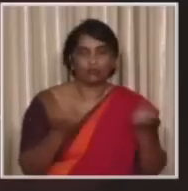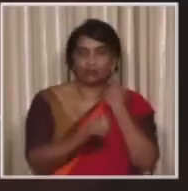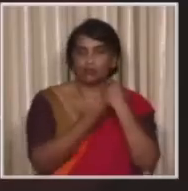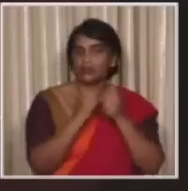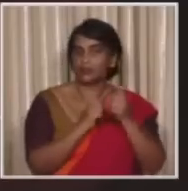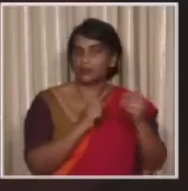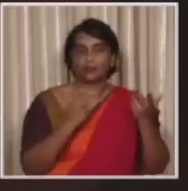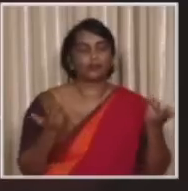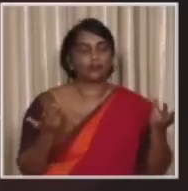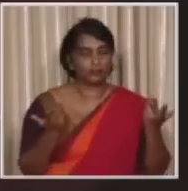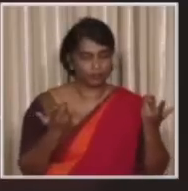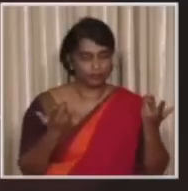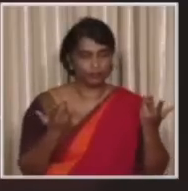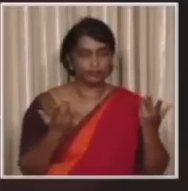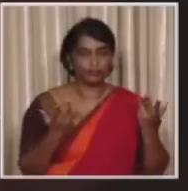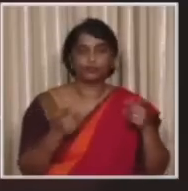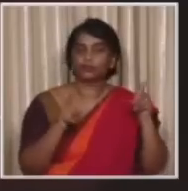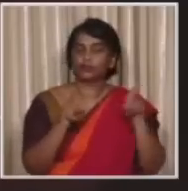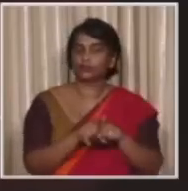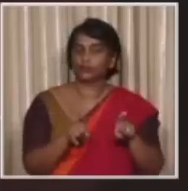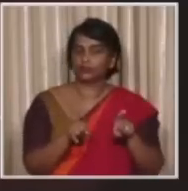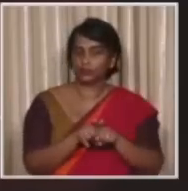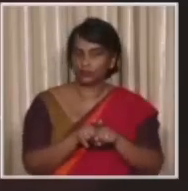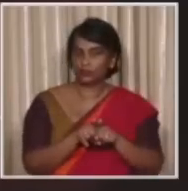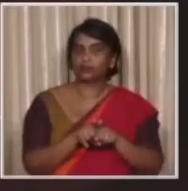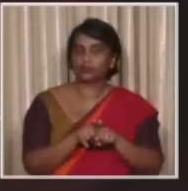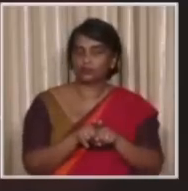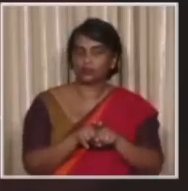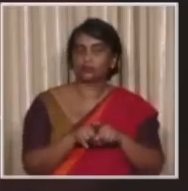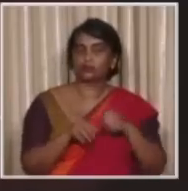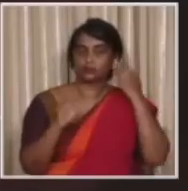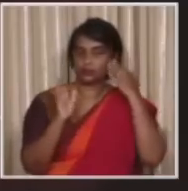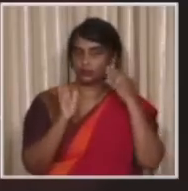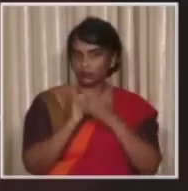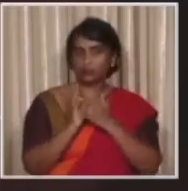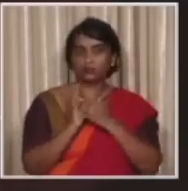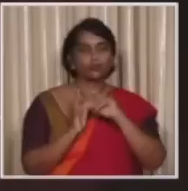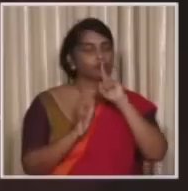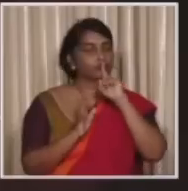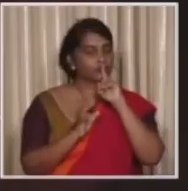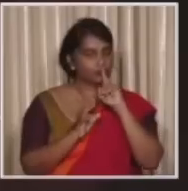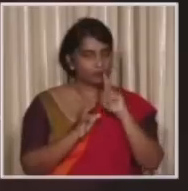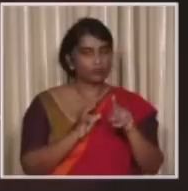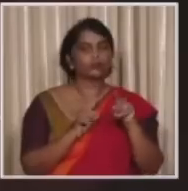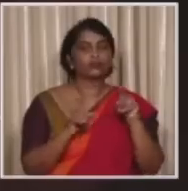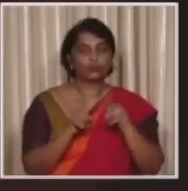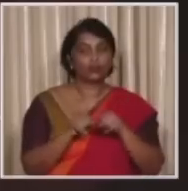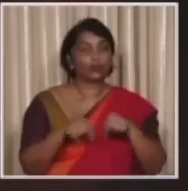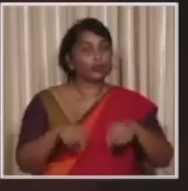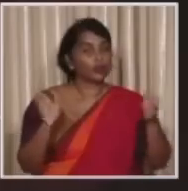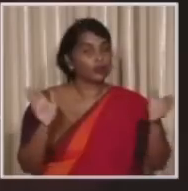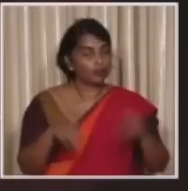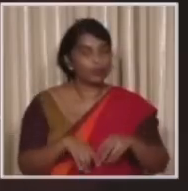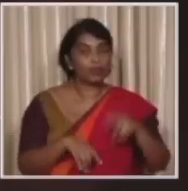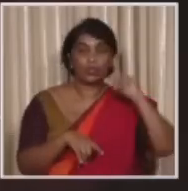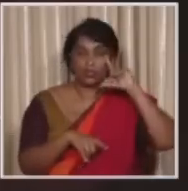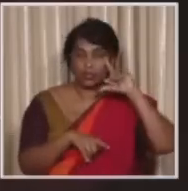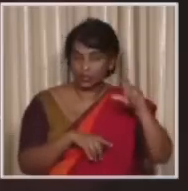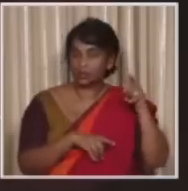පරීක්ෂණයක් කරගන්නට බැරි වෙලා තියෙනවා. එනිසා මම ඒ සම්බන්ධයෙන් කතා කරොත් මම කියන්නේ තවමත් මේ